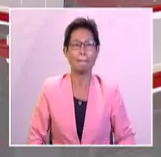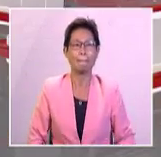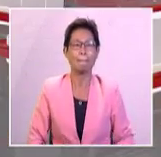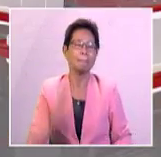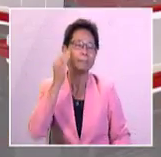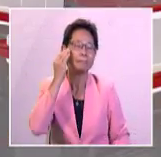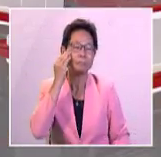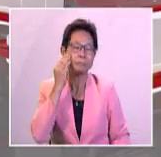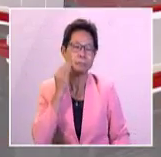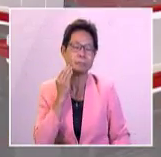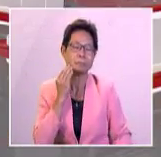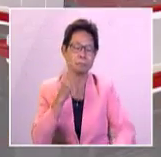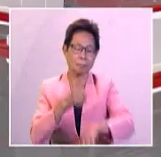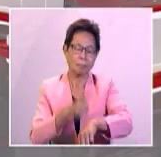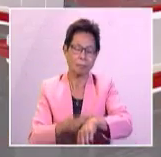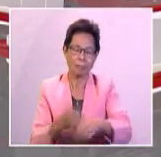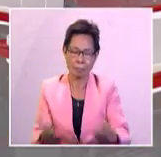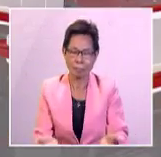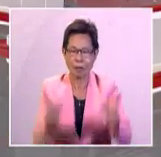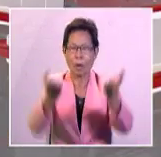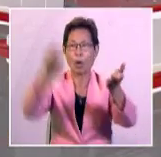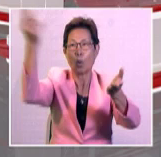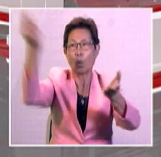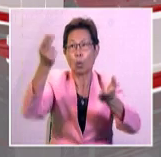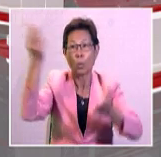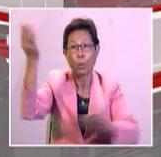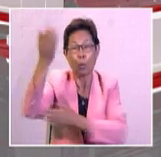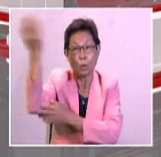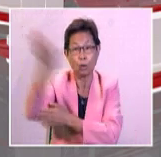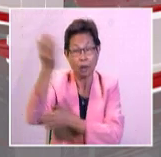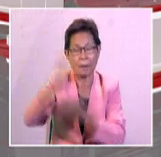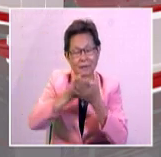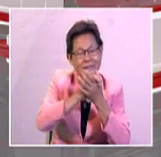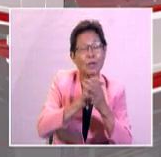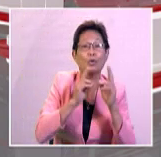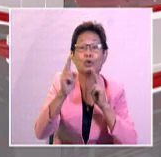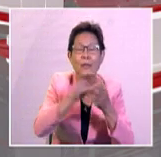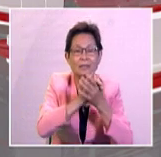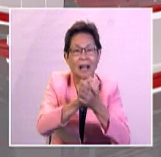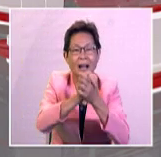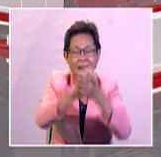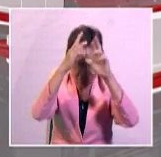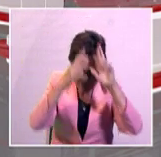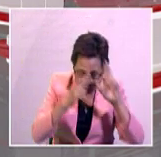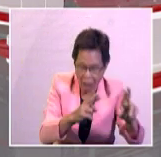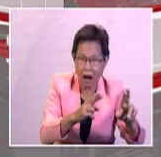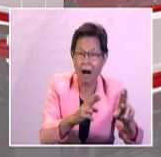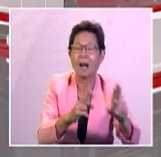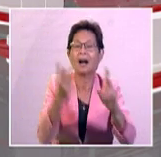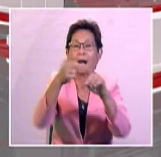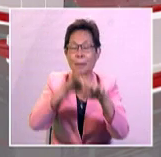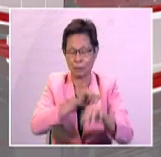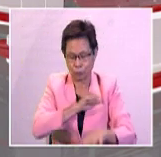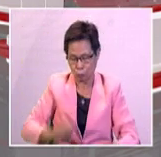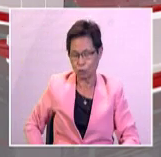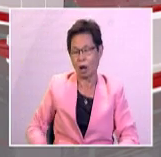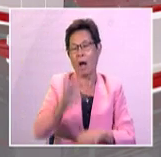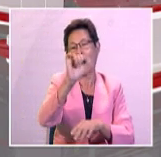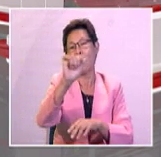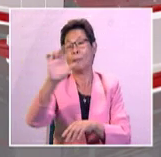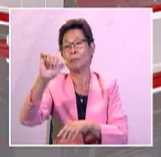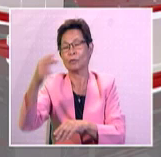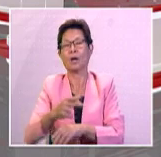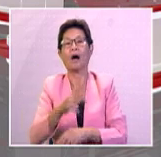Tun Dr. Mahathir semasa menyembahkan ucapan tahniah dan taat setia atas pertabalan Al-Sultan Abdullah sebagai yang